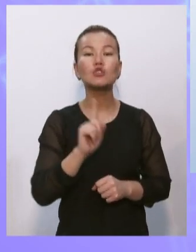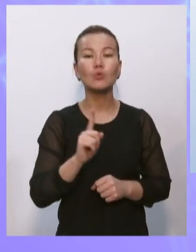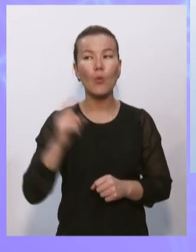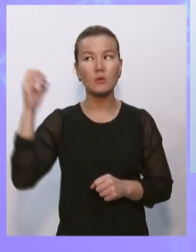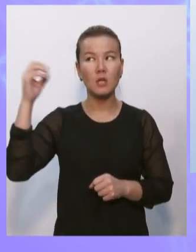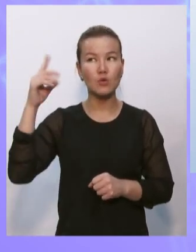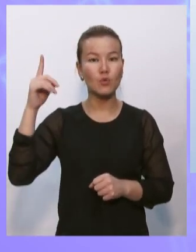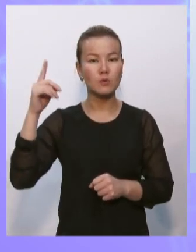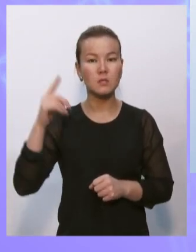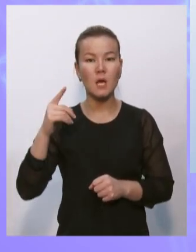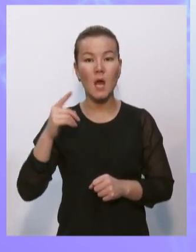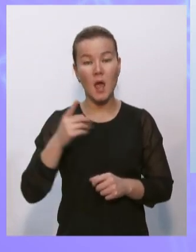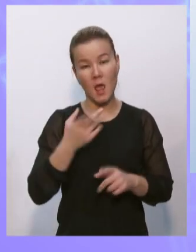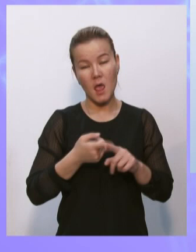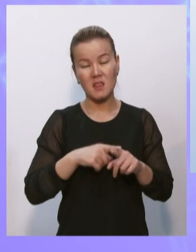винительный падеж.